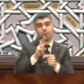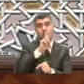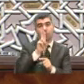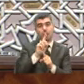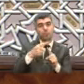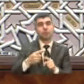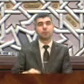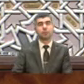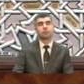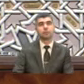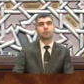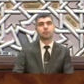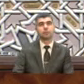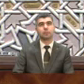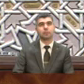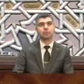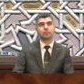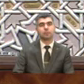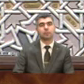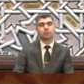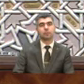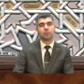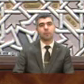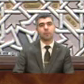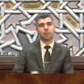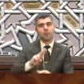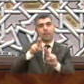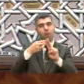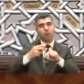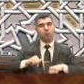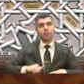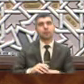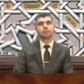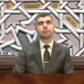آخر؟ كلمة لكم السيدة الوزيرة للرد على التعقيبات.